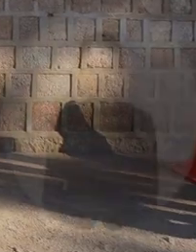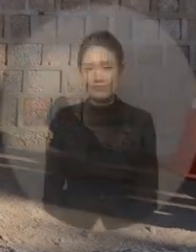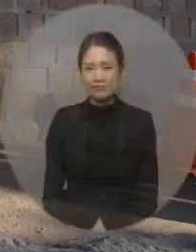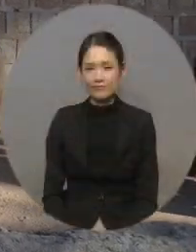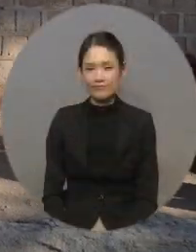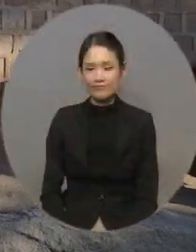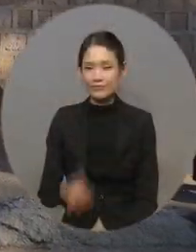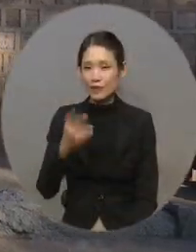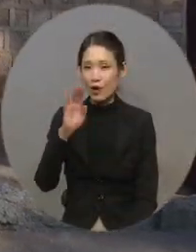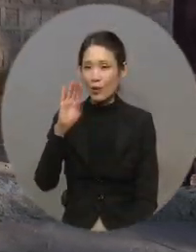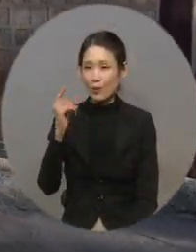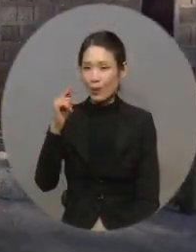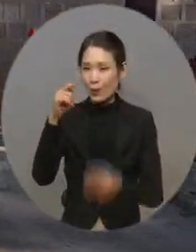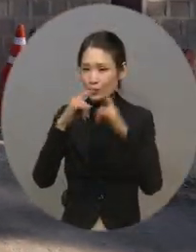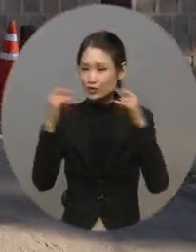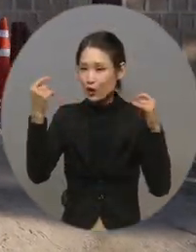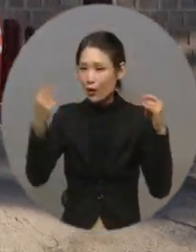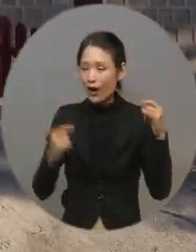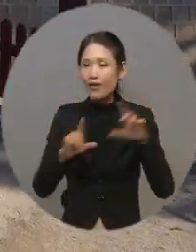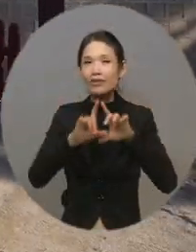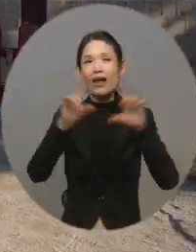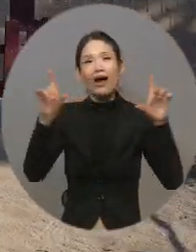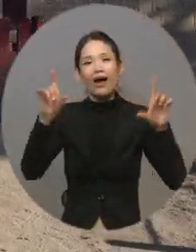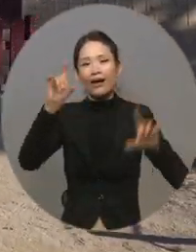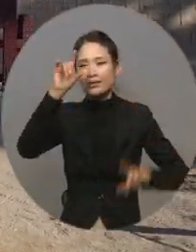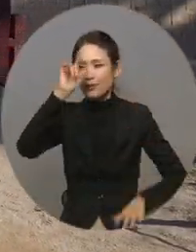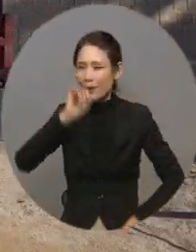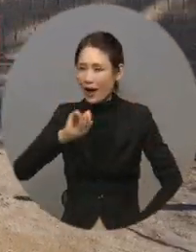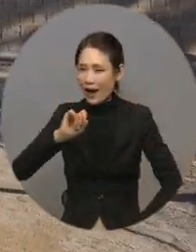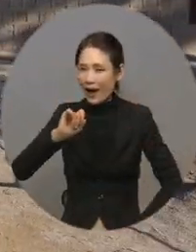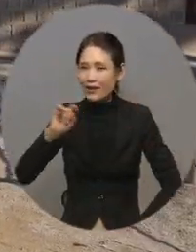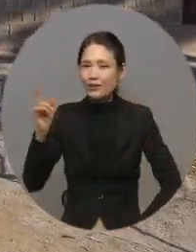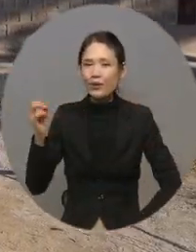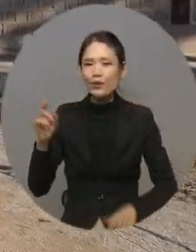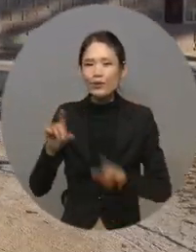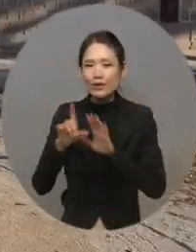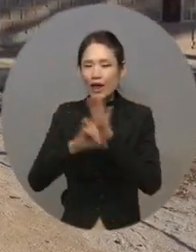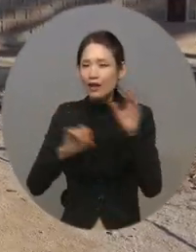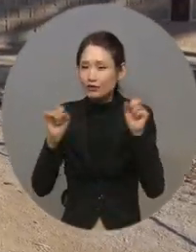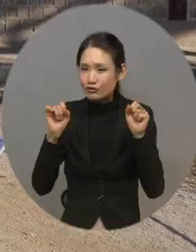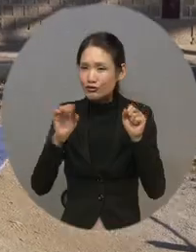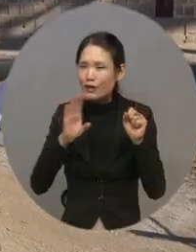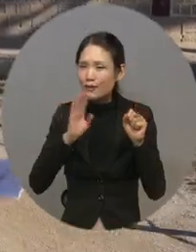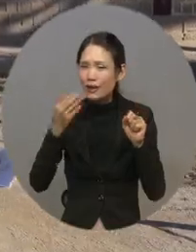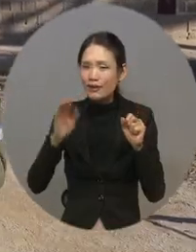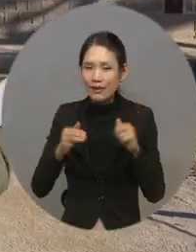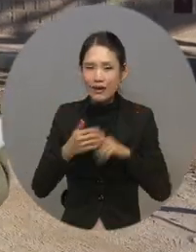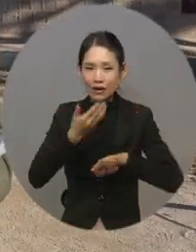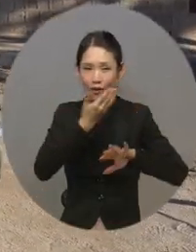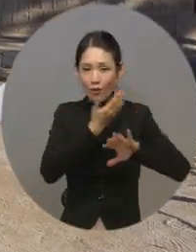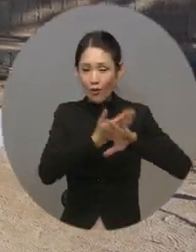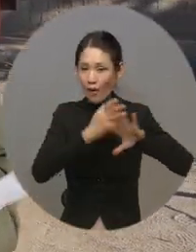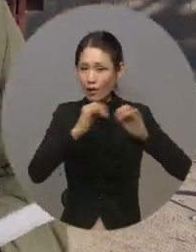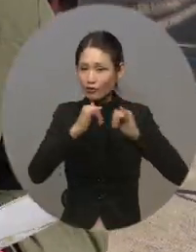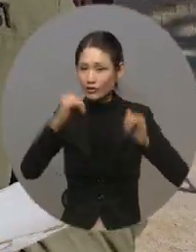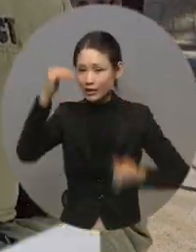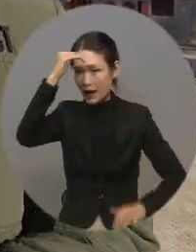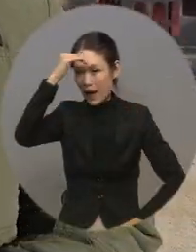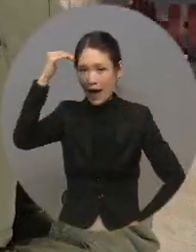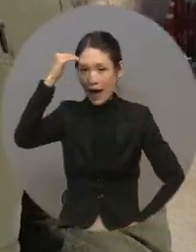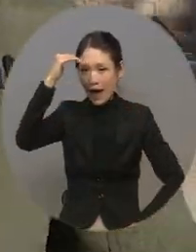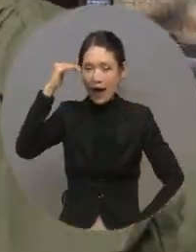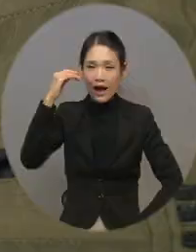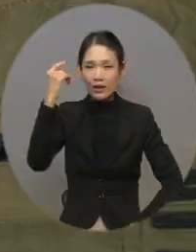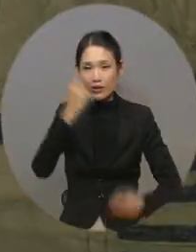경복궁에 와서 날씨도 너무 좋았고 또 추운 날씨인데도 외국인 그